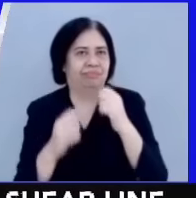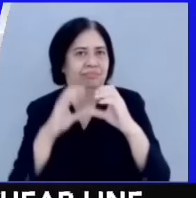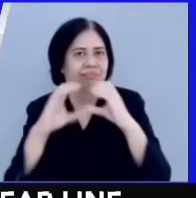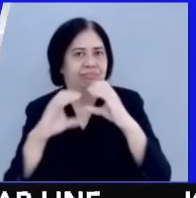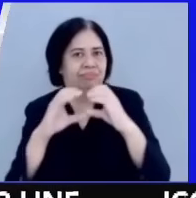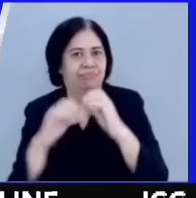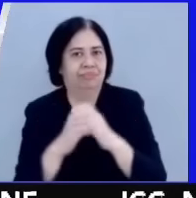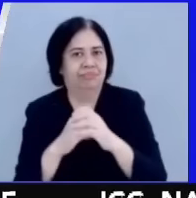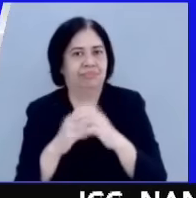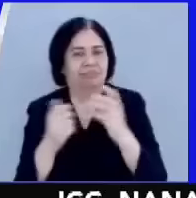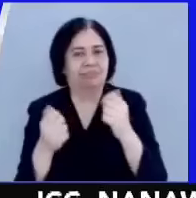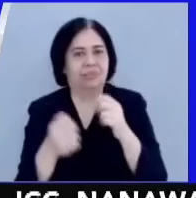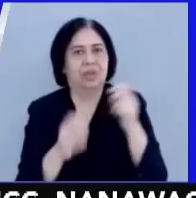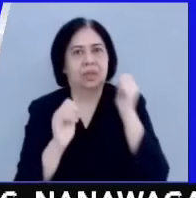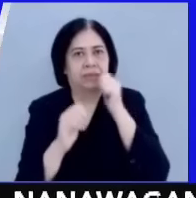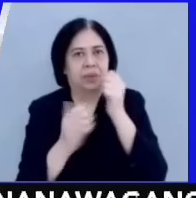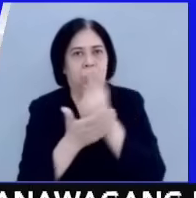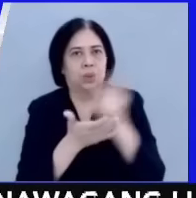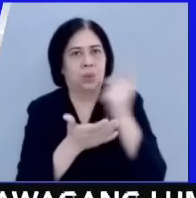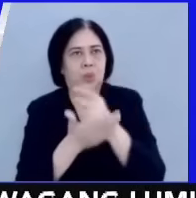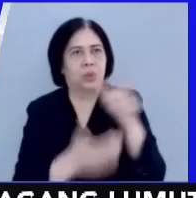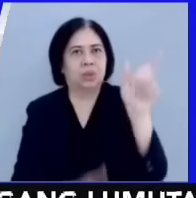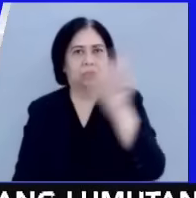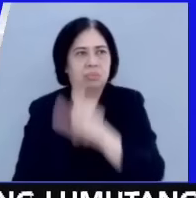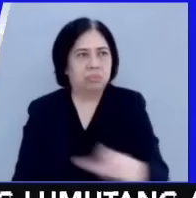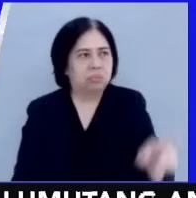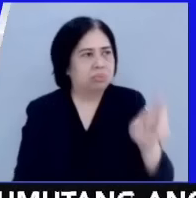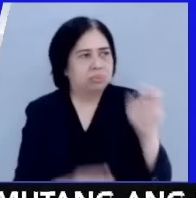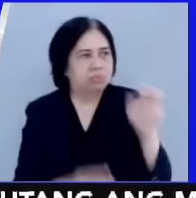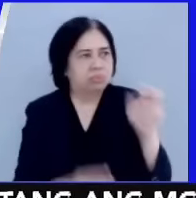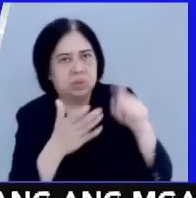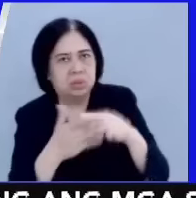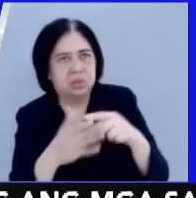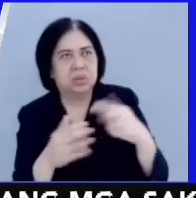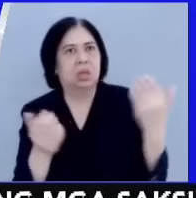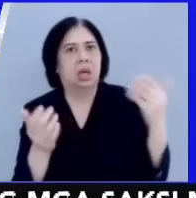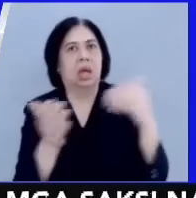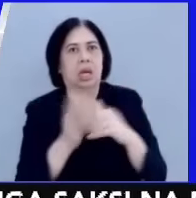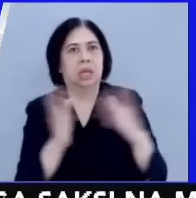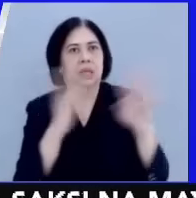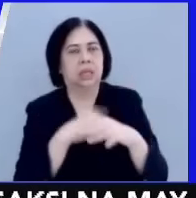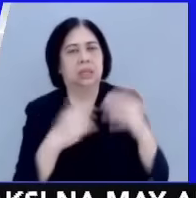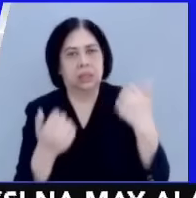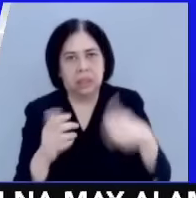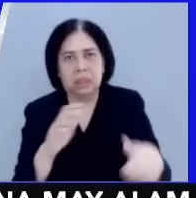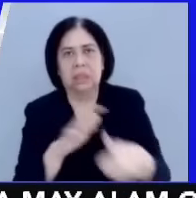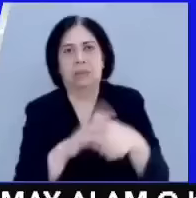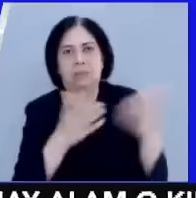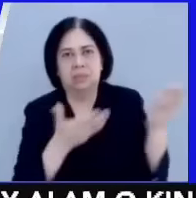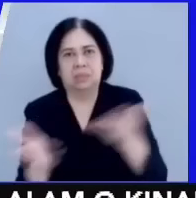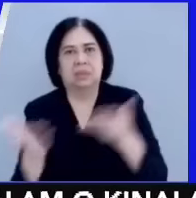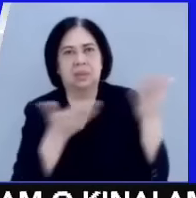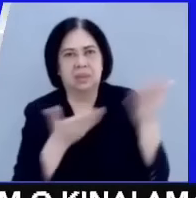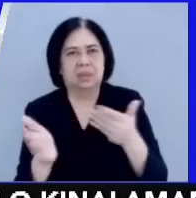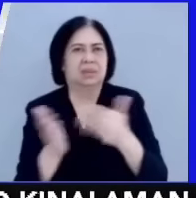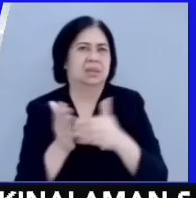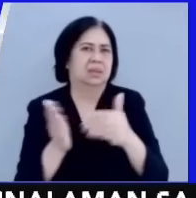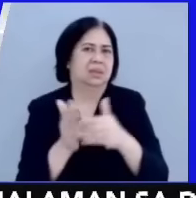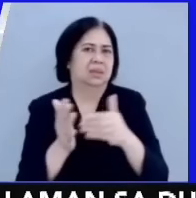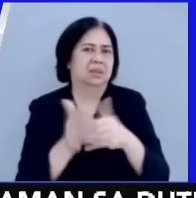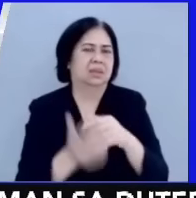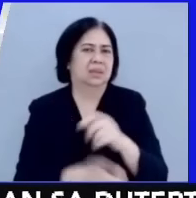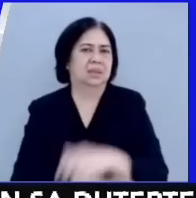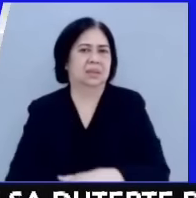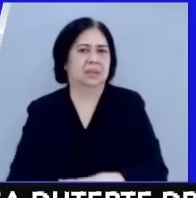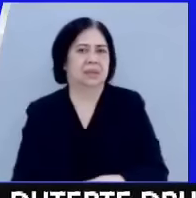mag-swipe may nahuhuli Oo 2 weeks later pag sweep meron na naman So there's simply something wrong so Gagawa